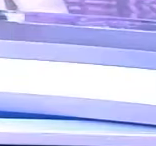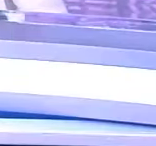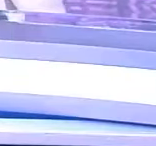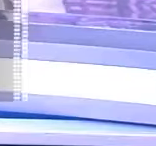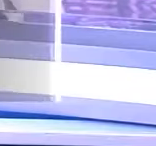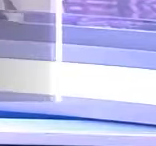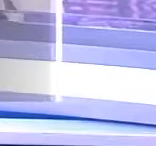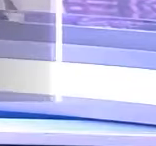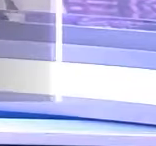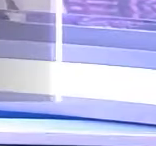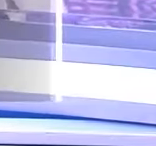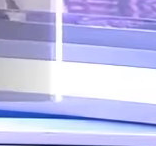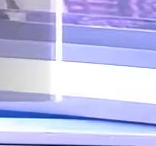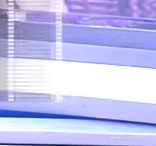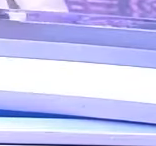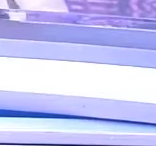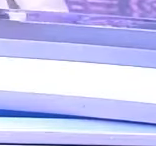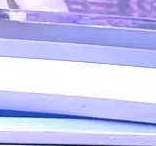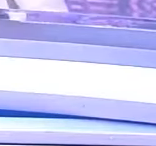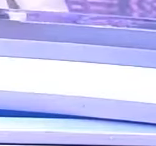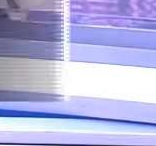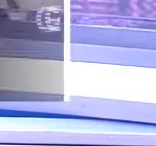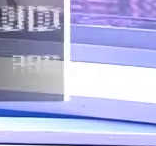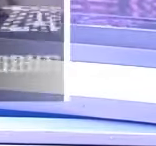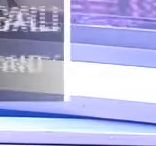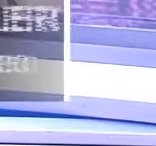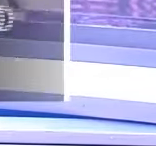headlines. Balitan at diskusyon para sa paghubog ng